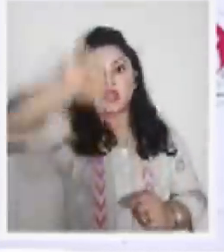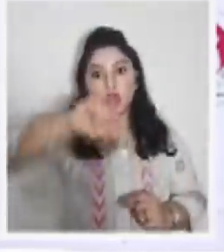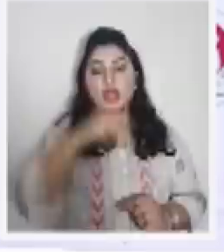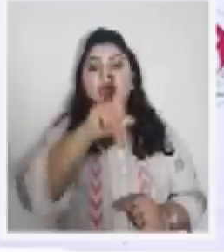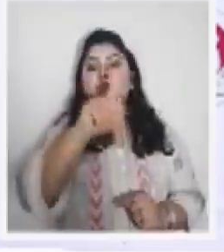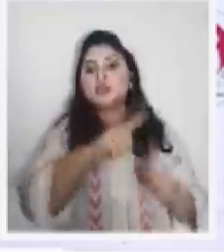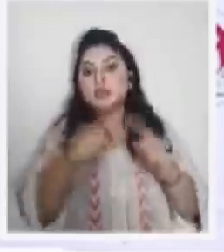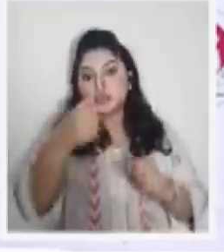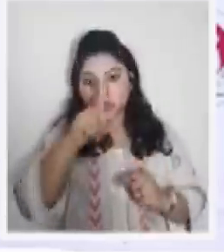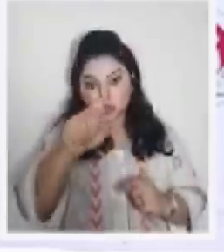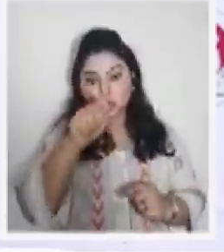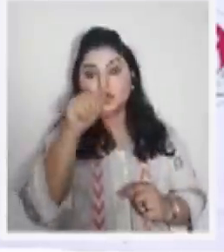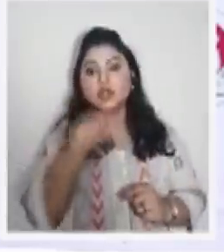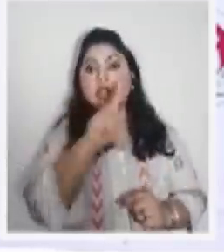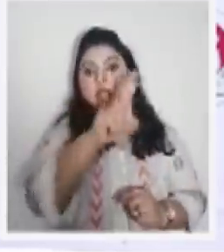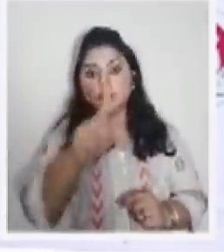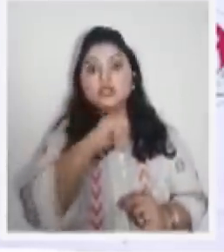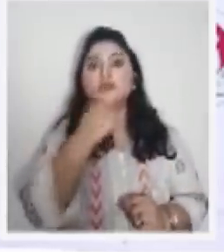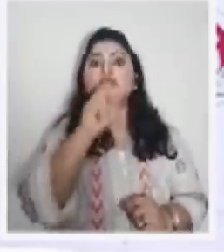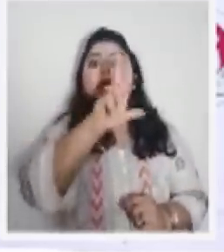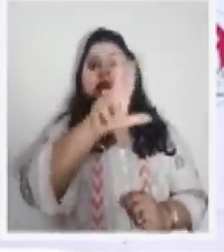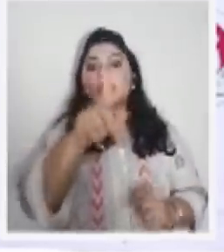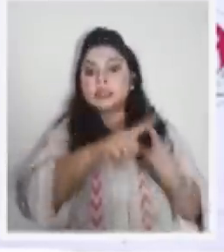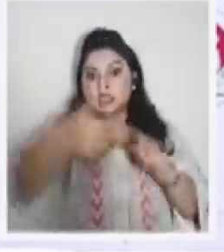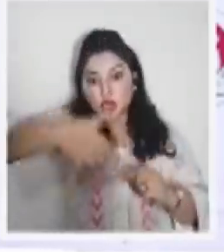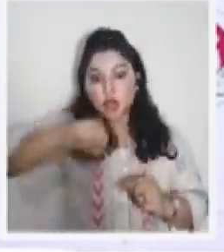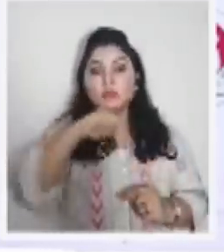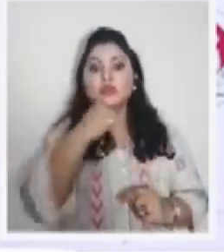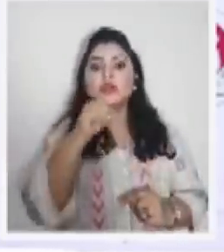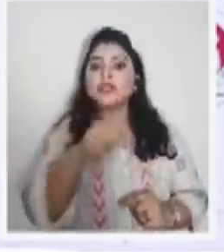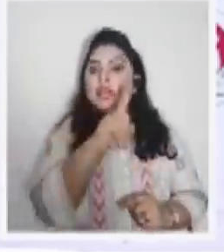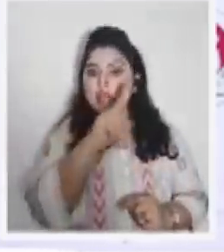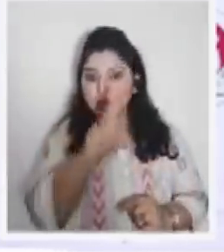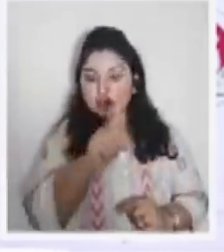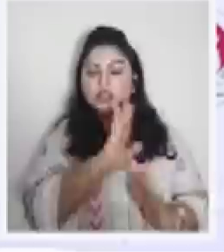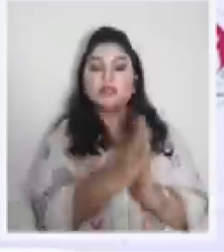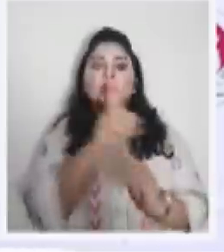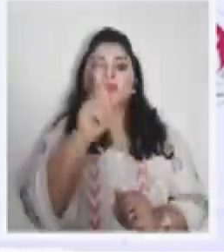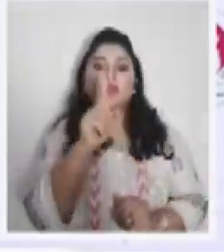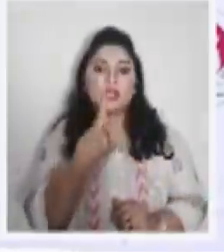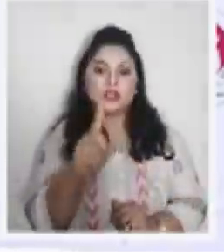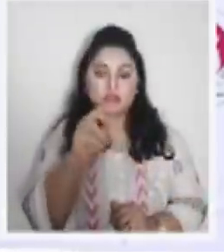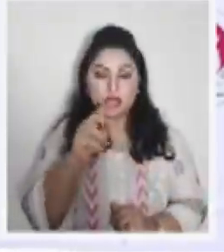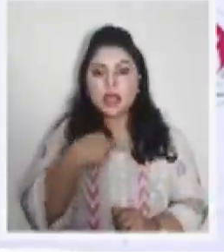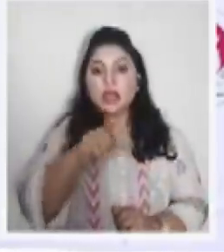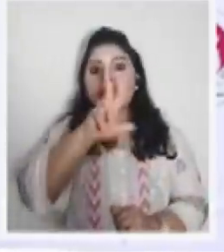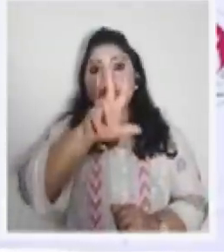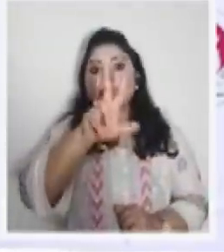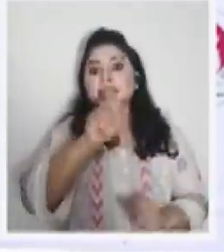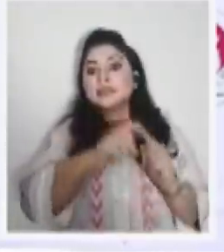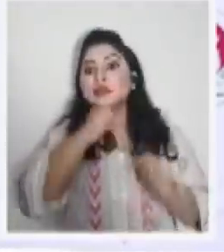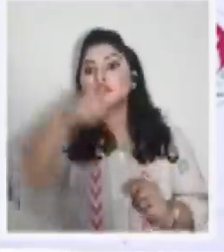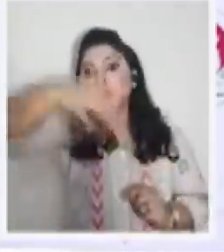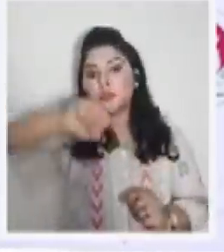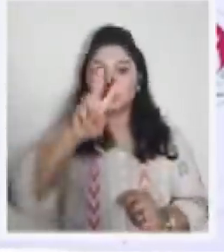চারজন, 51 থেকে 60 নয়জন, 61 থেকে 70 11 জন, 71 থেকে 80 একজন এবং 81 থেকে 90